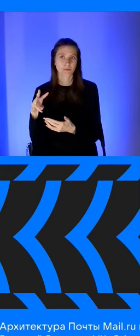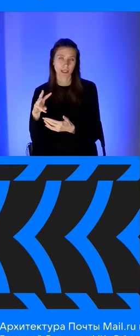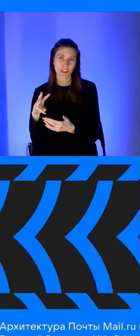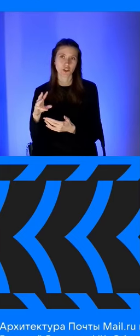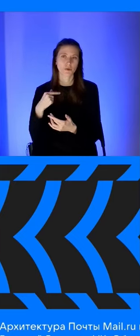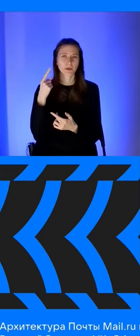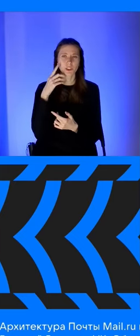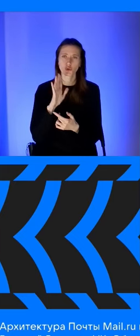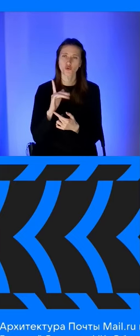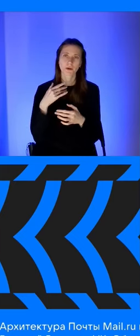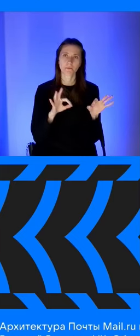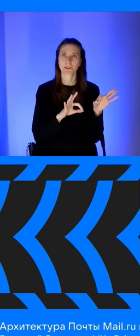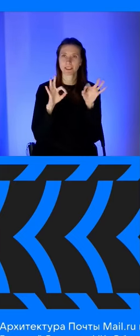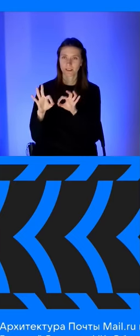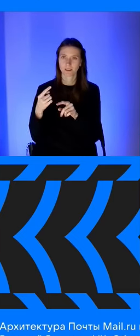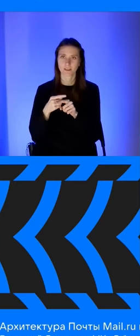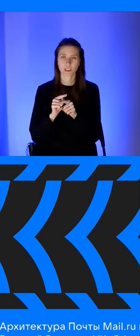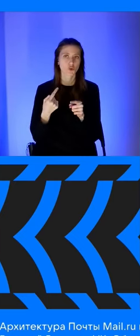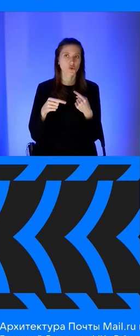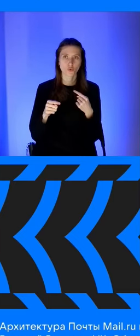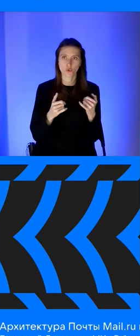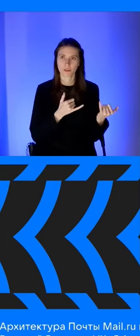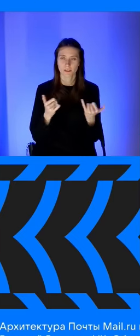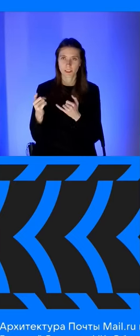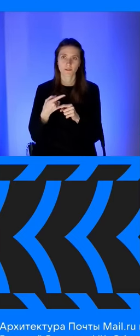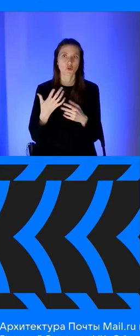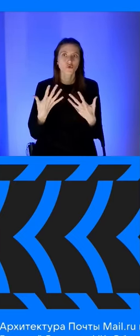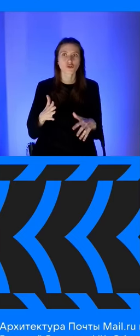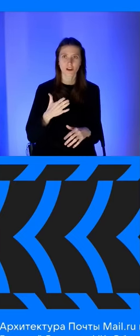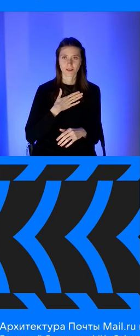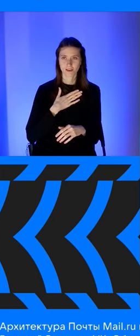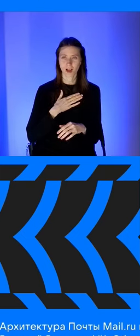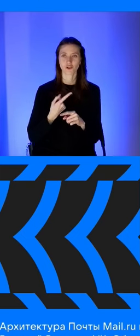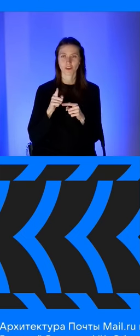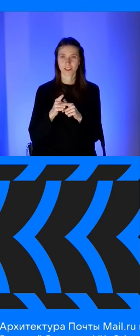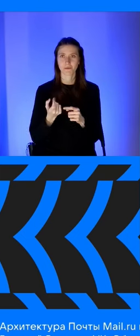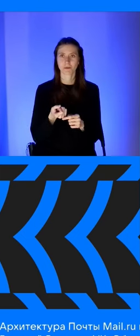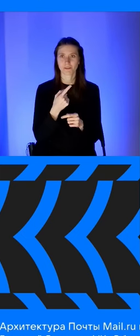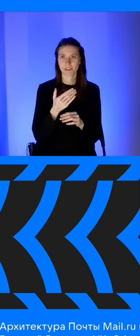на что-то другое, потому что, ну, как бы это уже наше, оно появилось до термина Service Mesh,